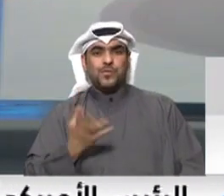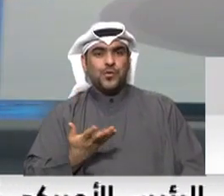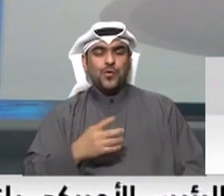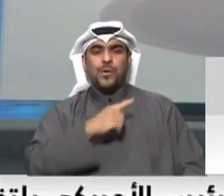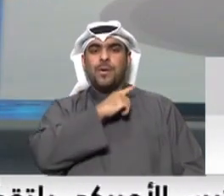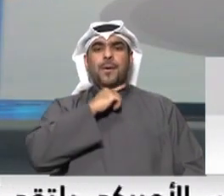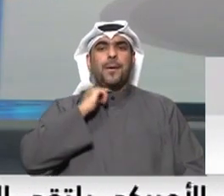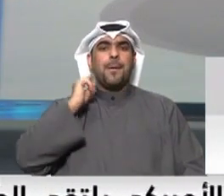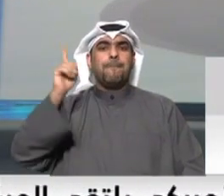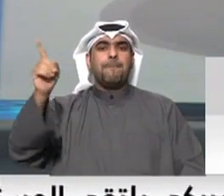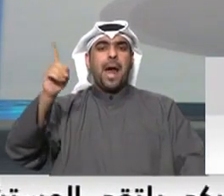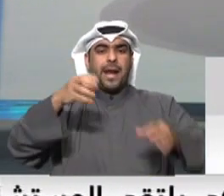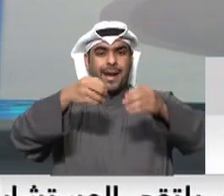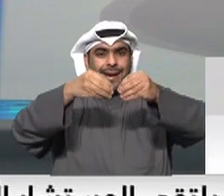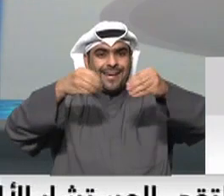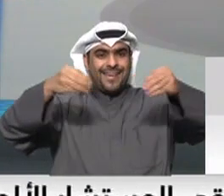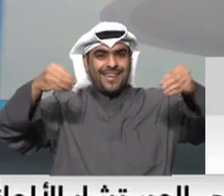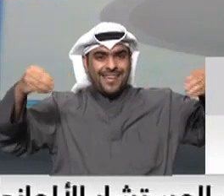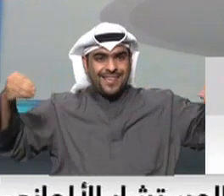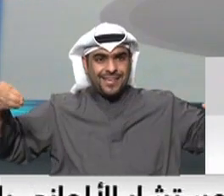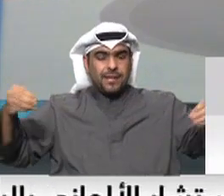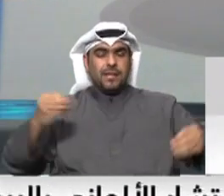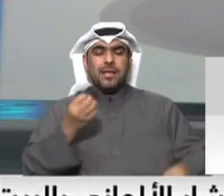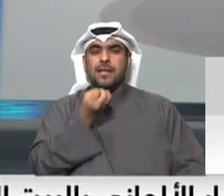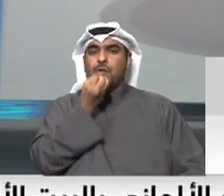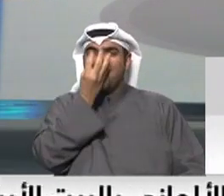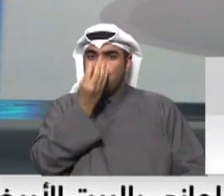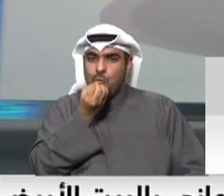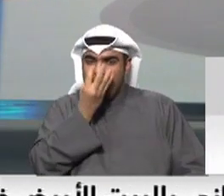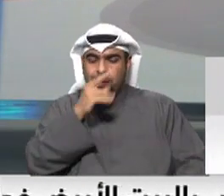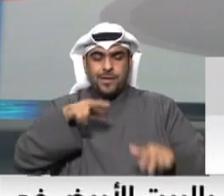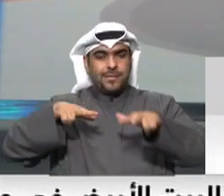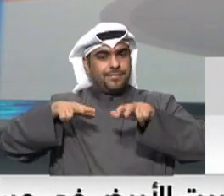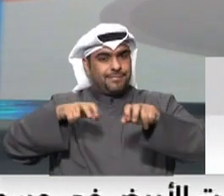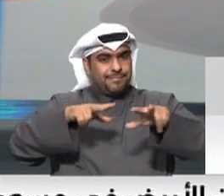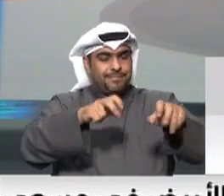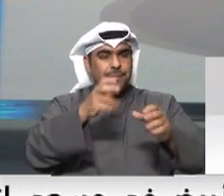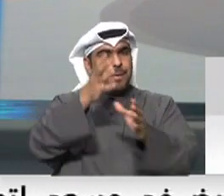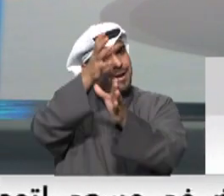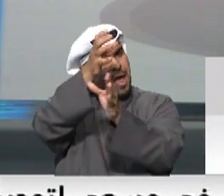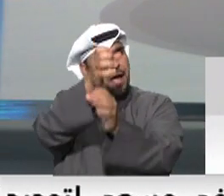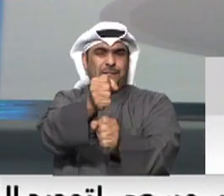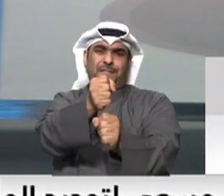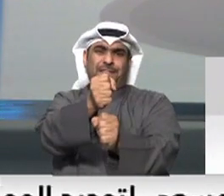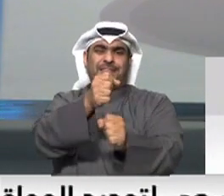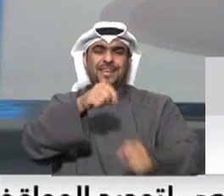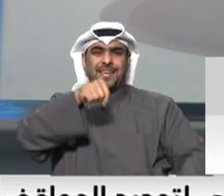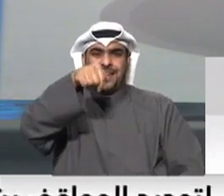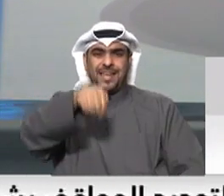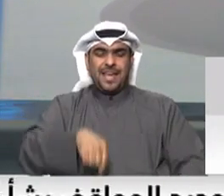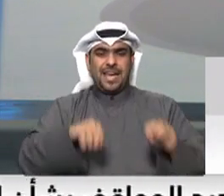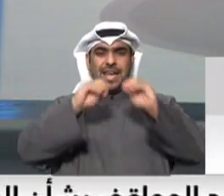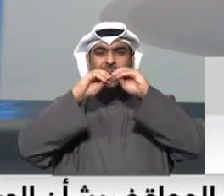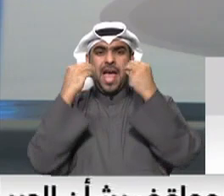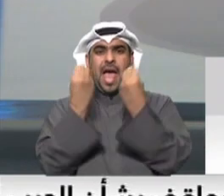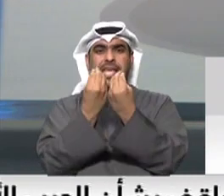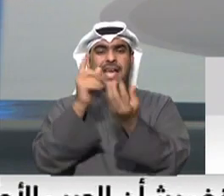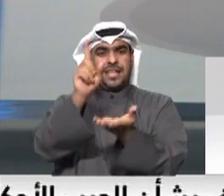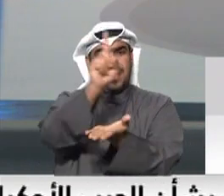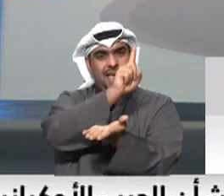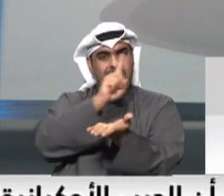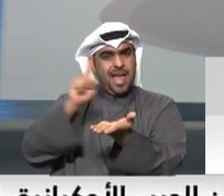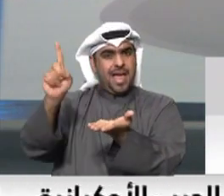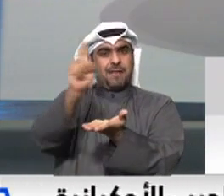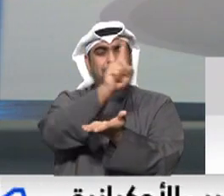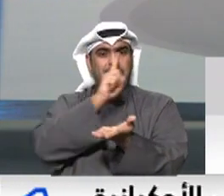بهدف التوعيه بمنافع الحفاظ على الطبيعه نعم اداره التنوع الاحيائي في الهيئه العامه للبيئه تسعى الى